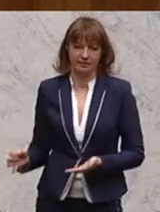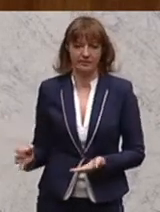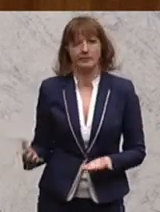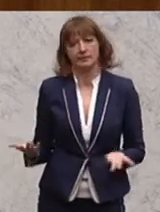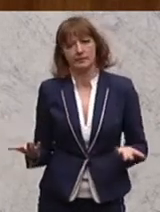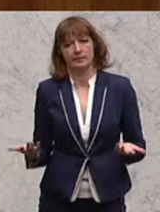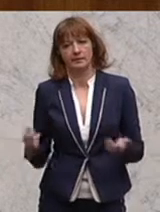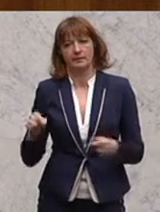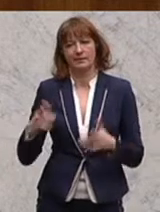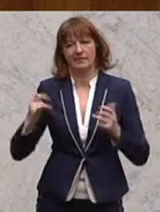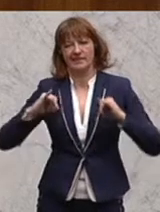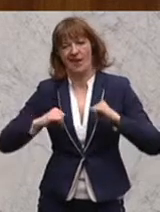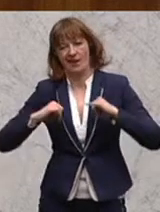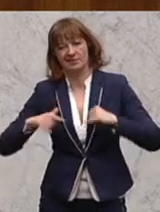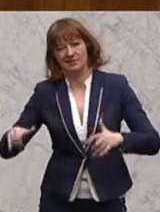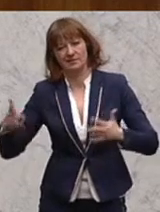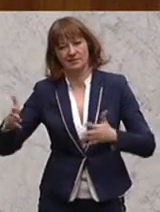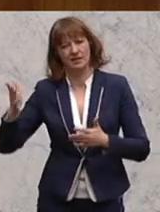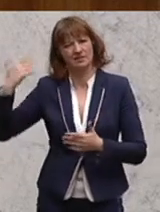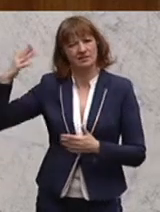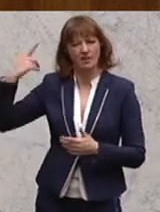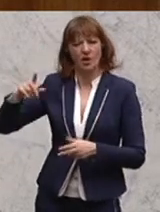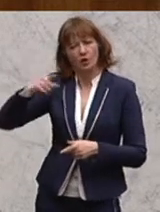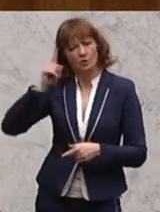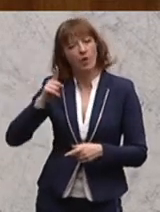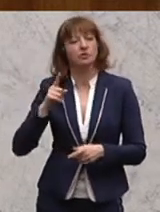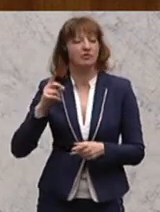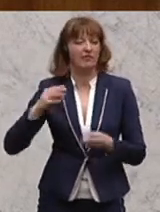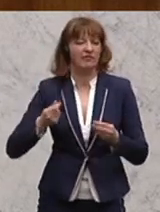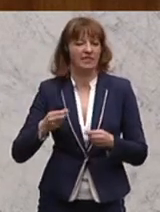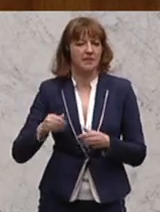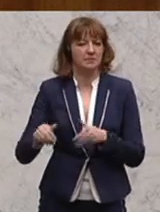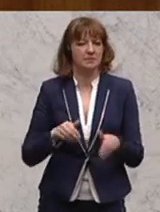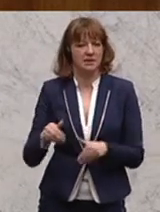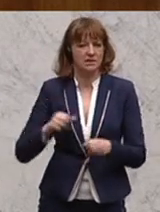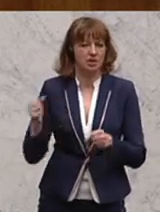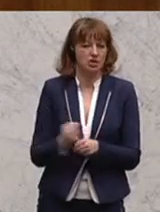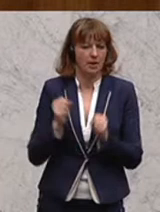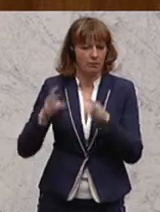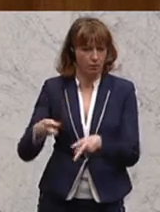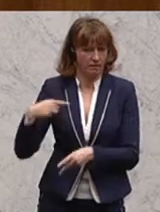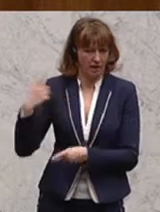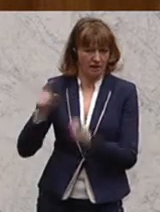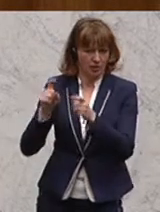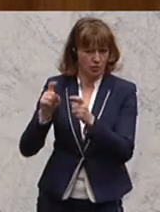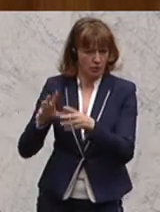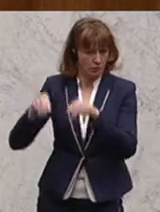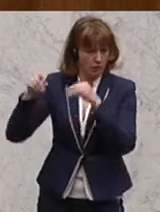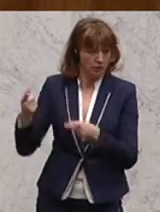Steueroasenjagd, die seinerzeit der deutsche Finanzminister Steinbrück eröffnet hat, wo auch Österreich unter die